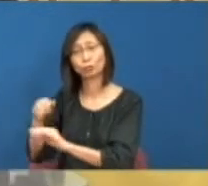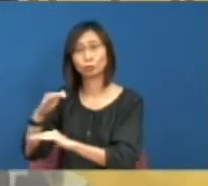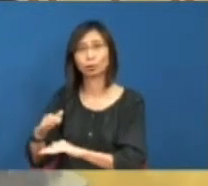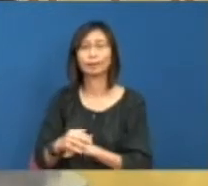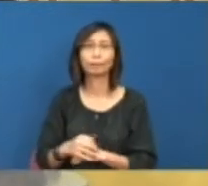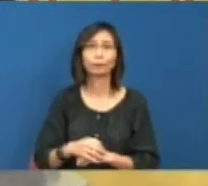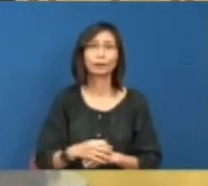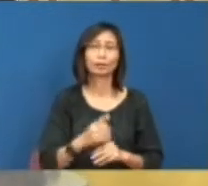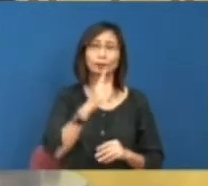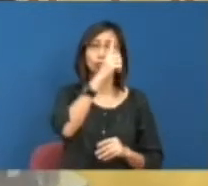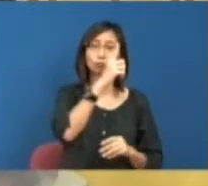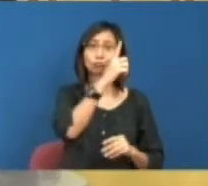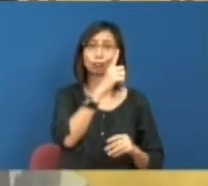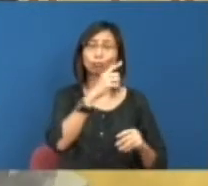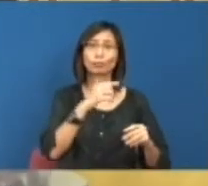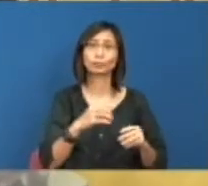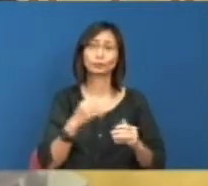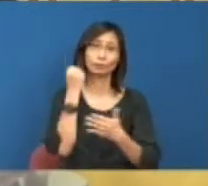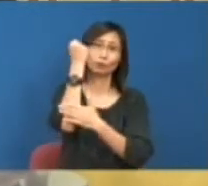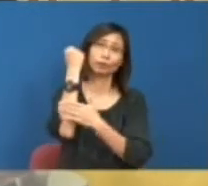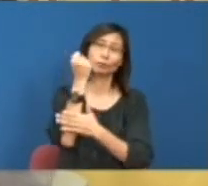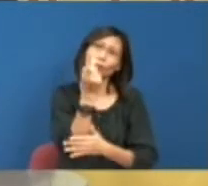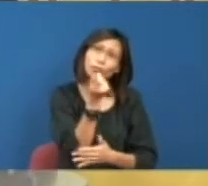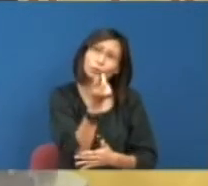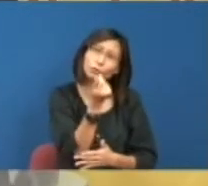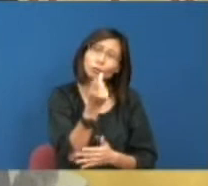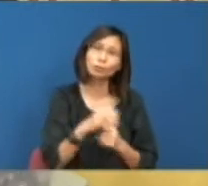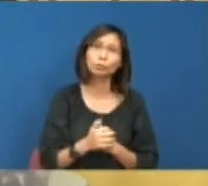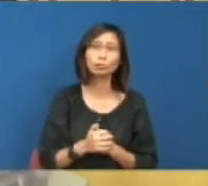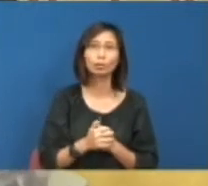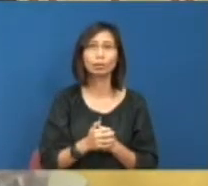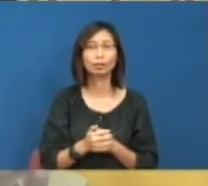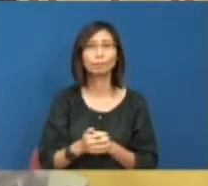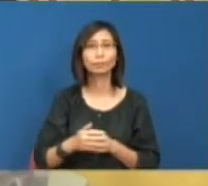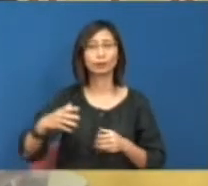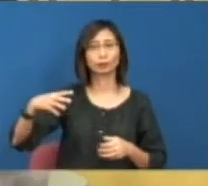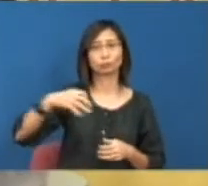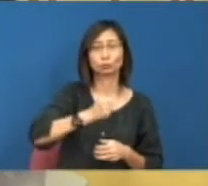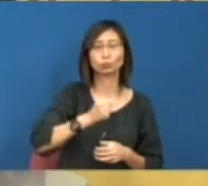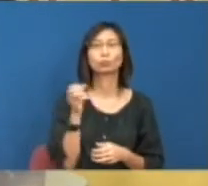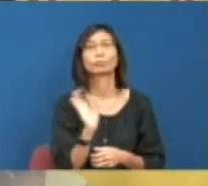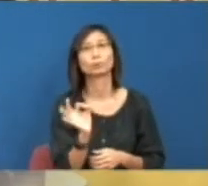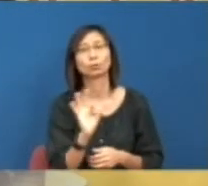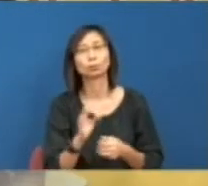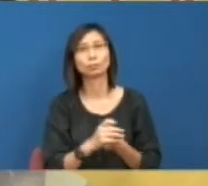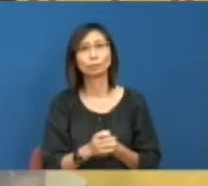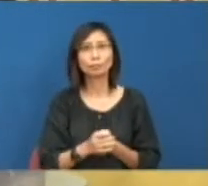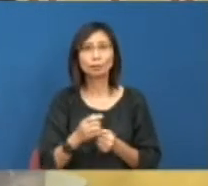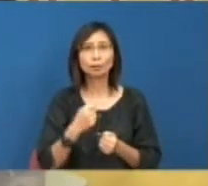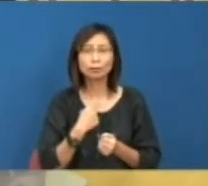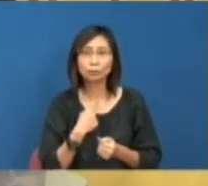在常態社會裏面，這些反抗是這麼零星的呢？是沒有辦法成為主流的呢？我們需不需要